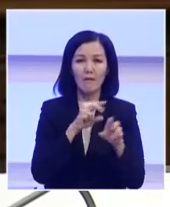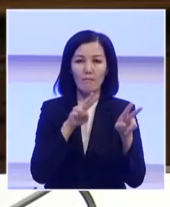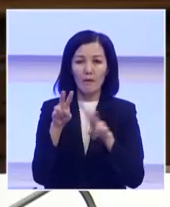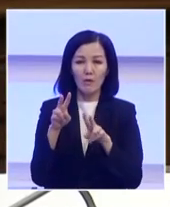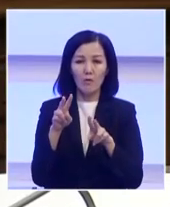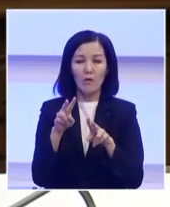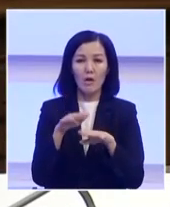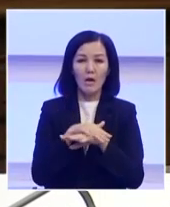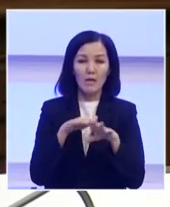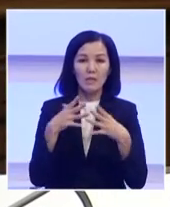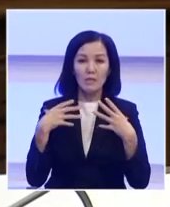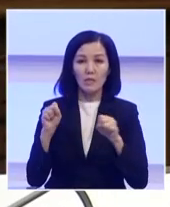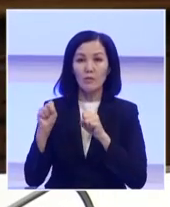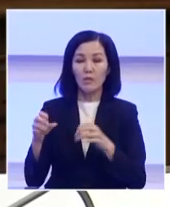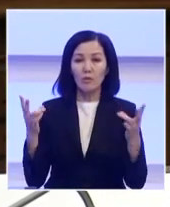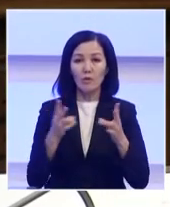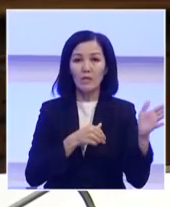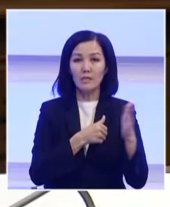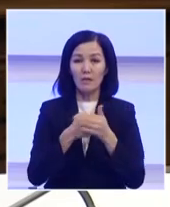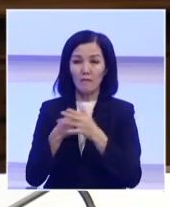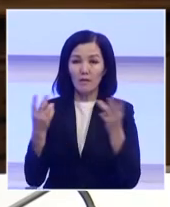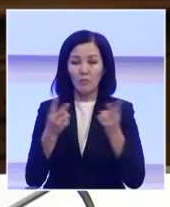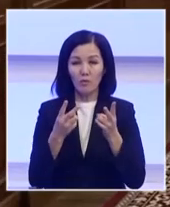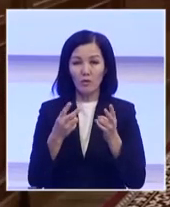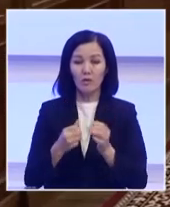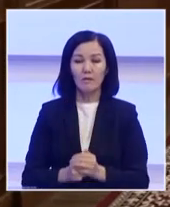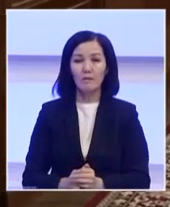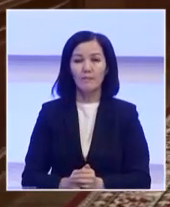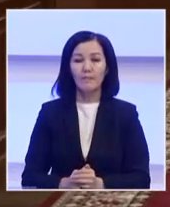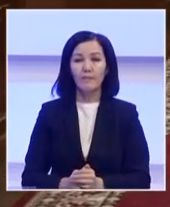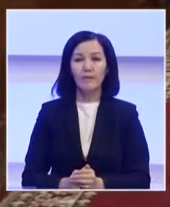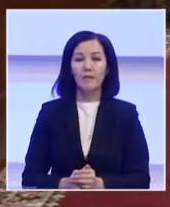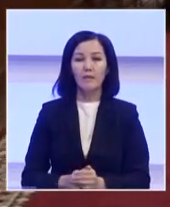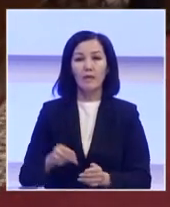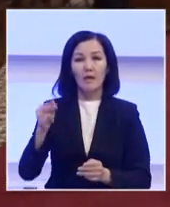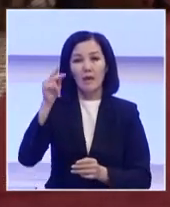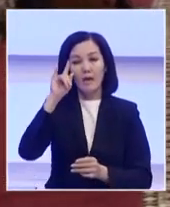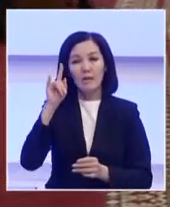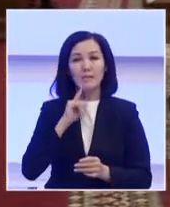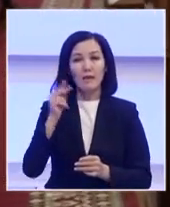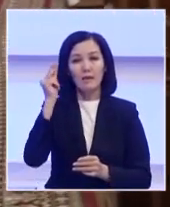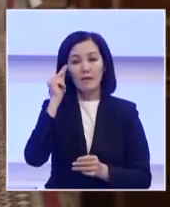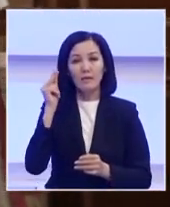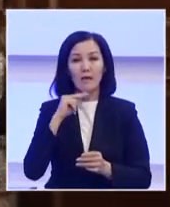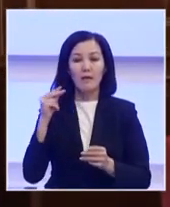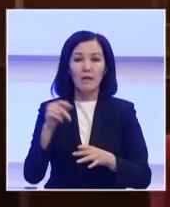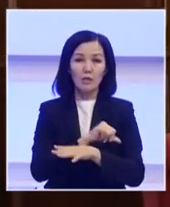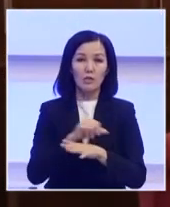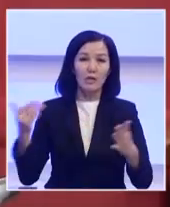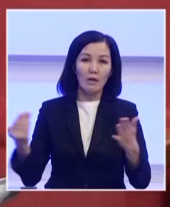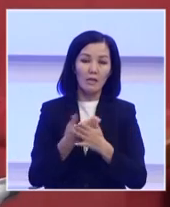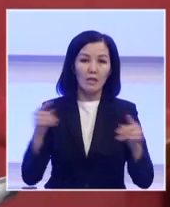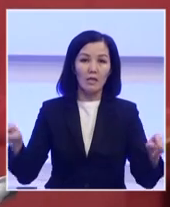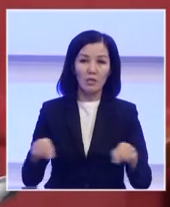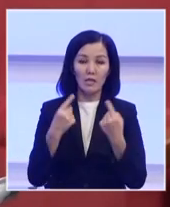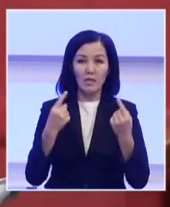надо беречь. Надо закрывать все подряд, слушай. Қазақ-Қытай шекарасындағы әріптестік қайта жанданады. Биыл Қорғас